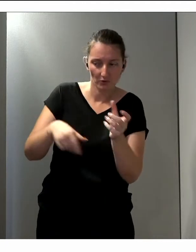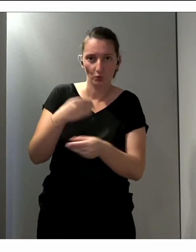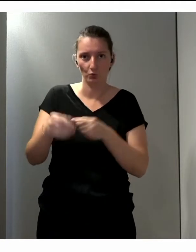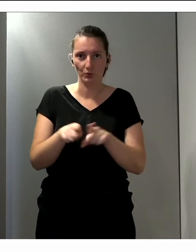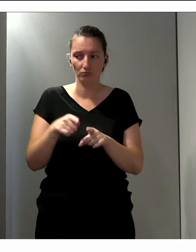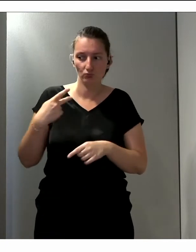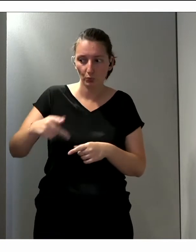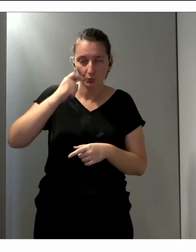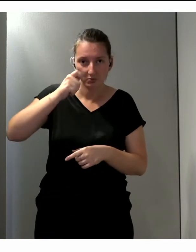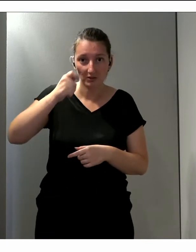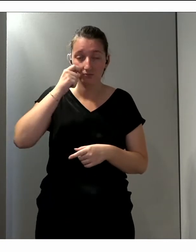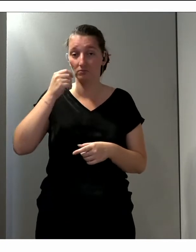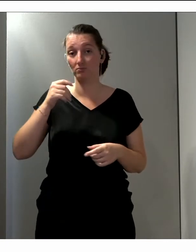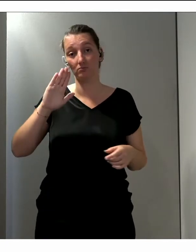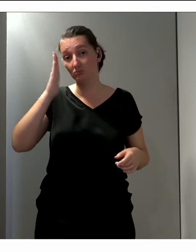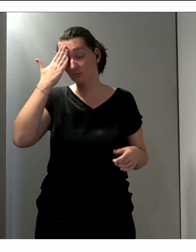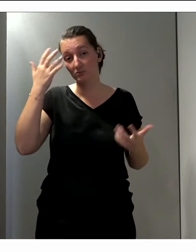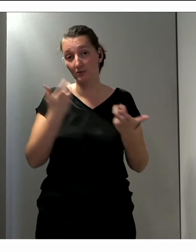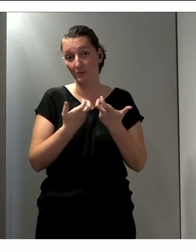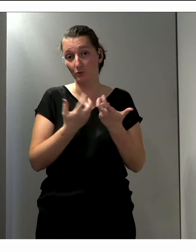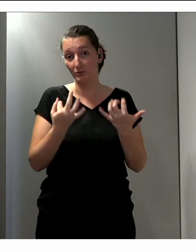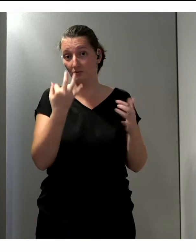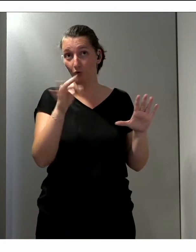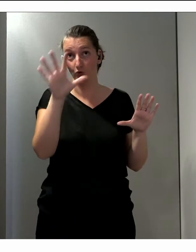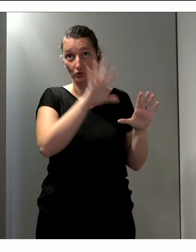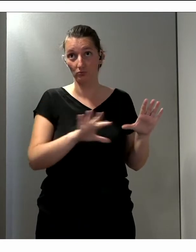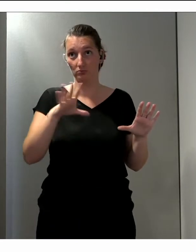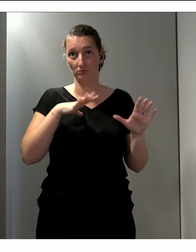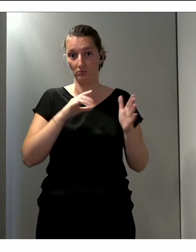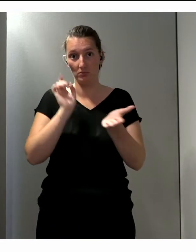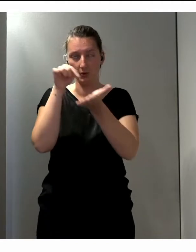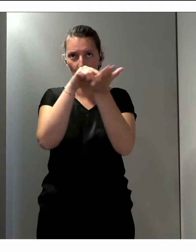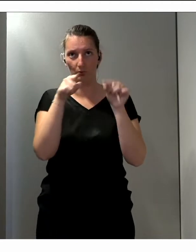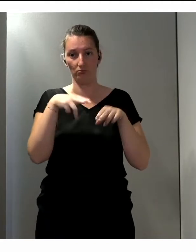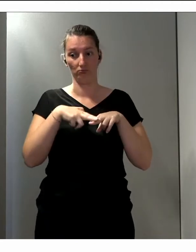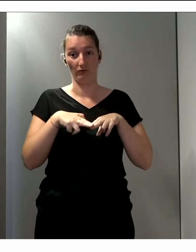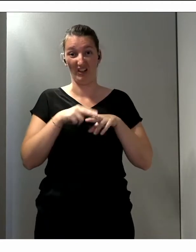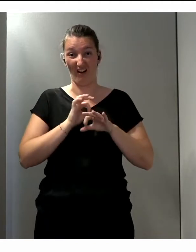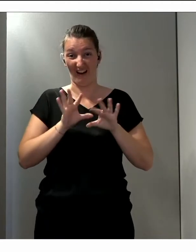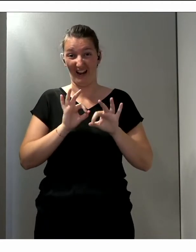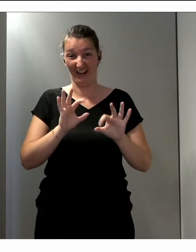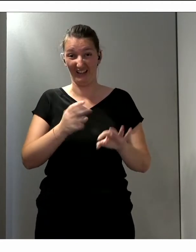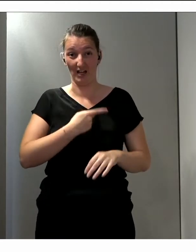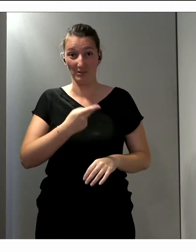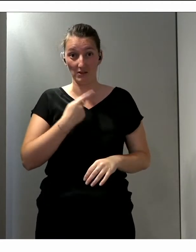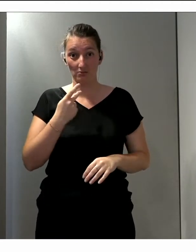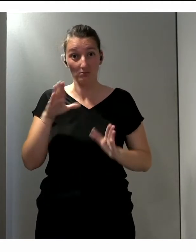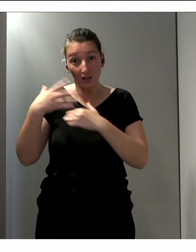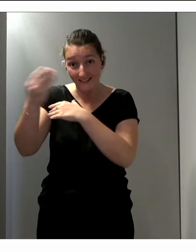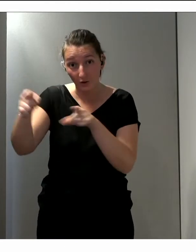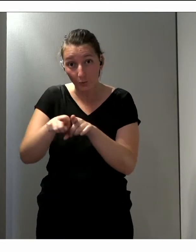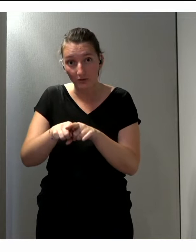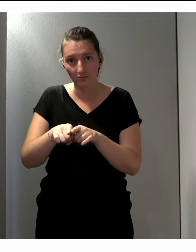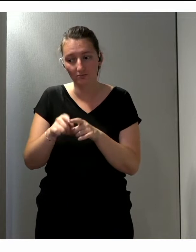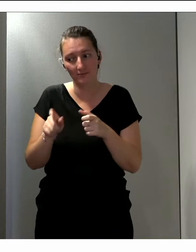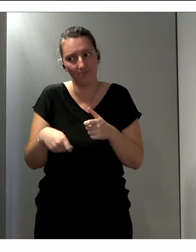peuvent être sur certains territoires des déserts médicaux qui viennent directement, évidemment, s'impacter dans nos établissements pénitentiaires et dans nos unités de consultation et de